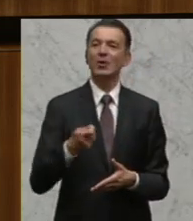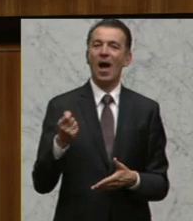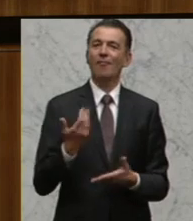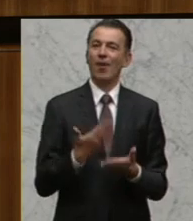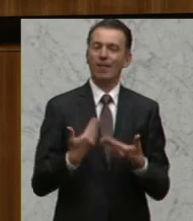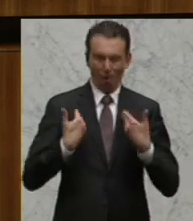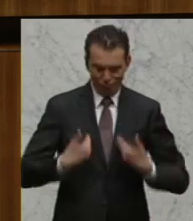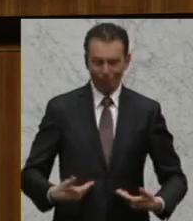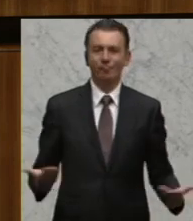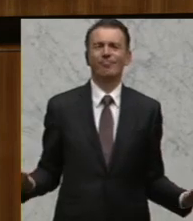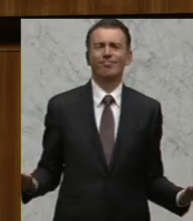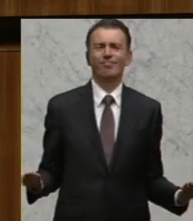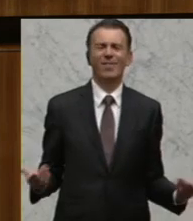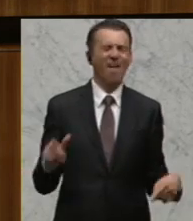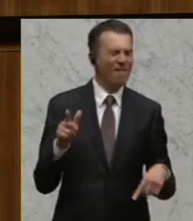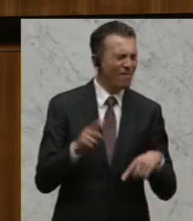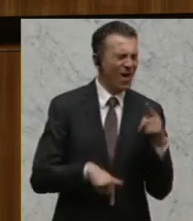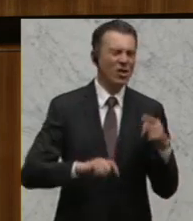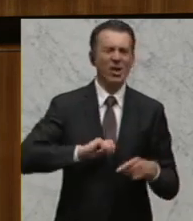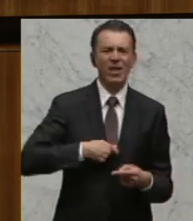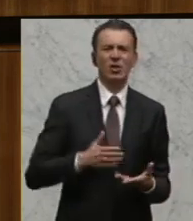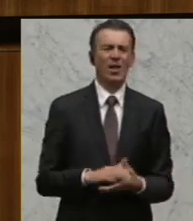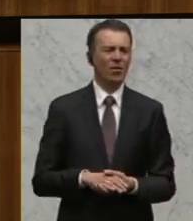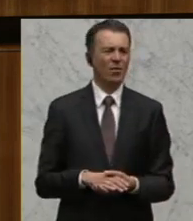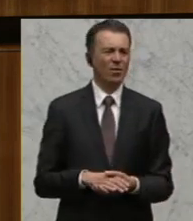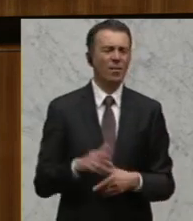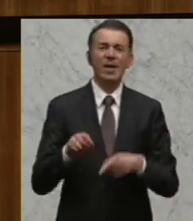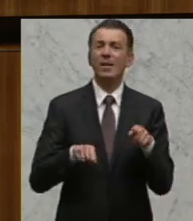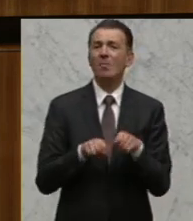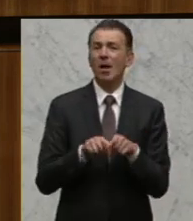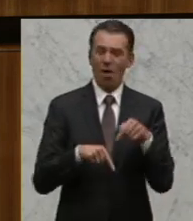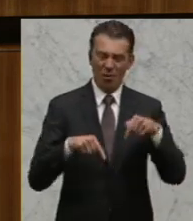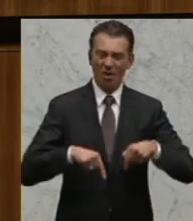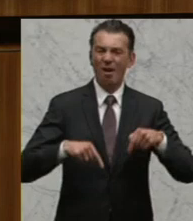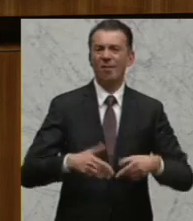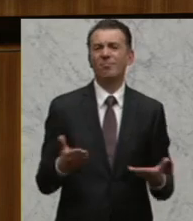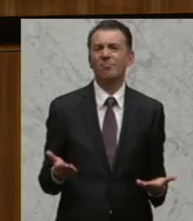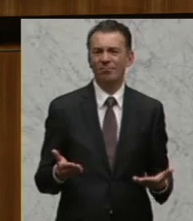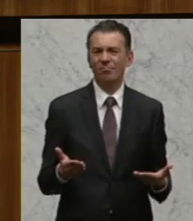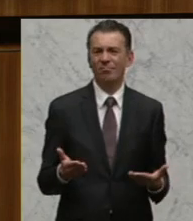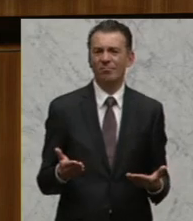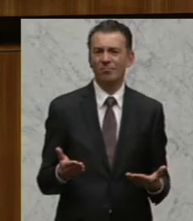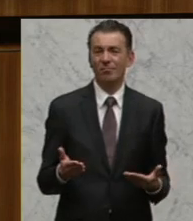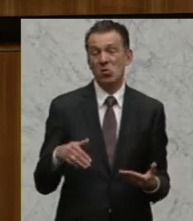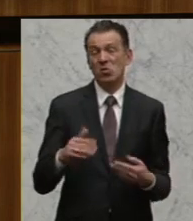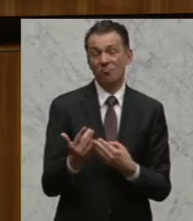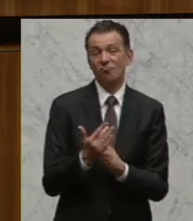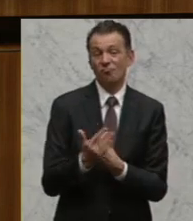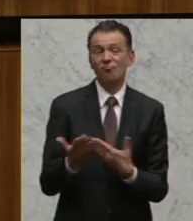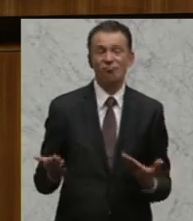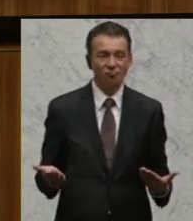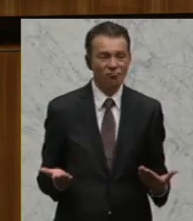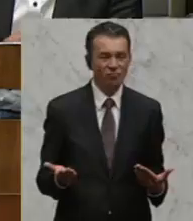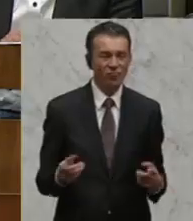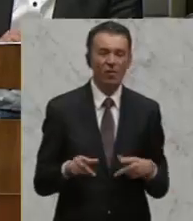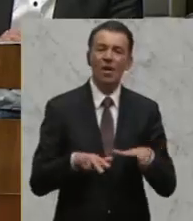ich. Das ist eine falsche Mentalität. Sie herrscht auch manchmal in unserem Haus, selbstkritisch angemerkt, an, wenn